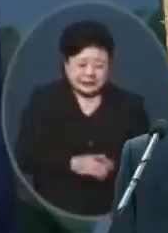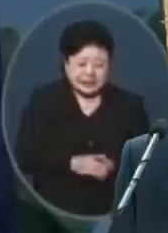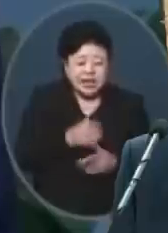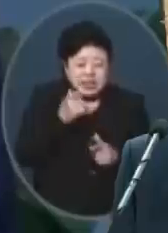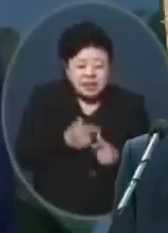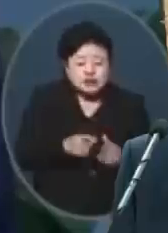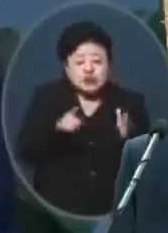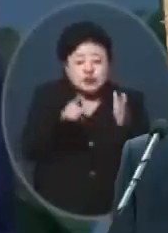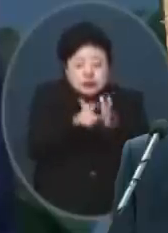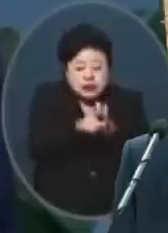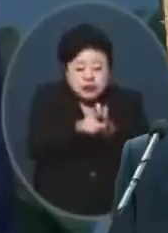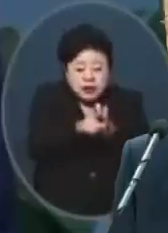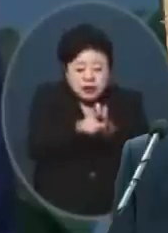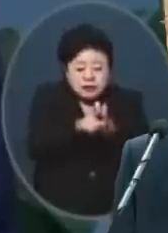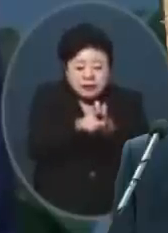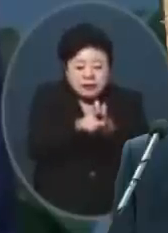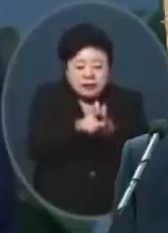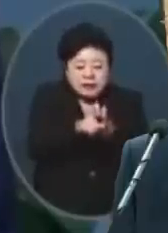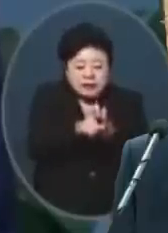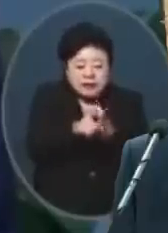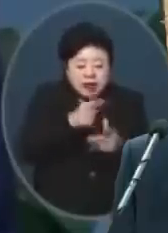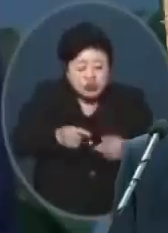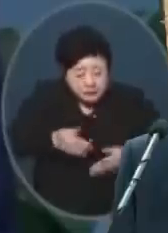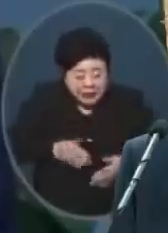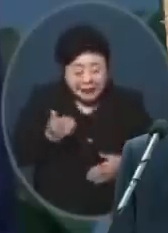예수님을 믿어서 그듭나야